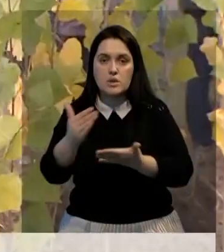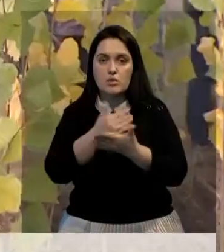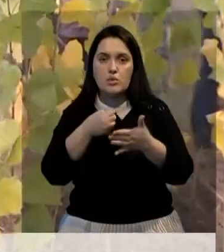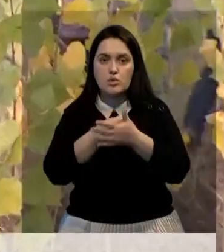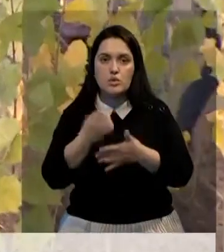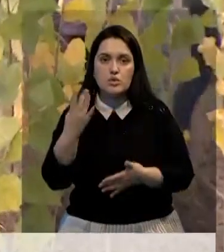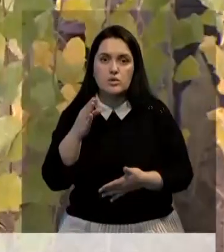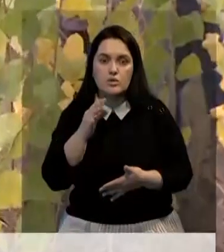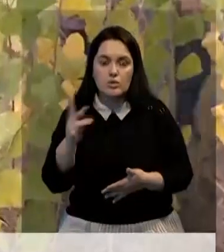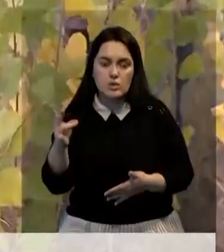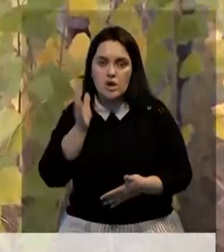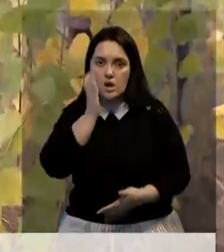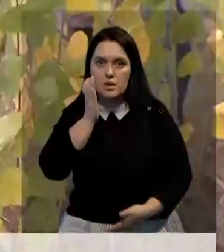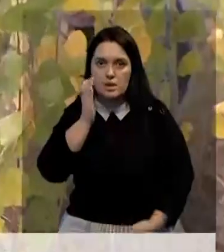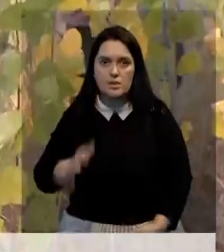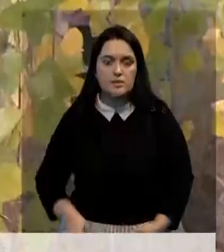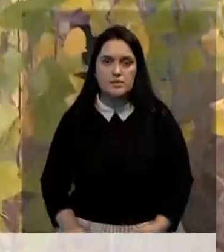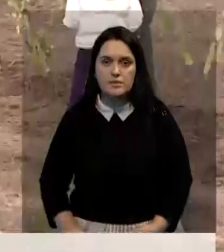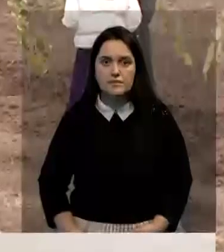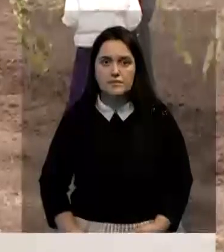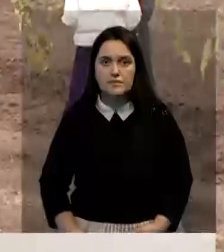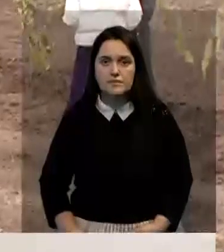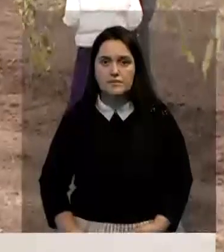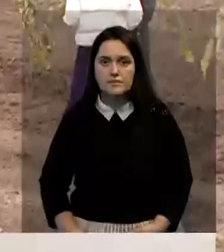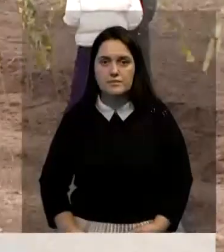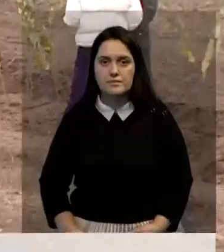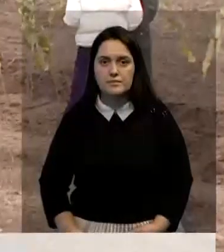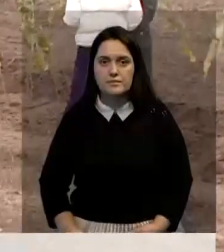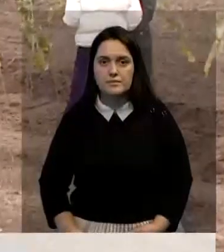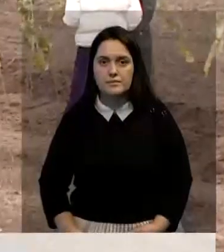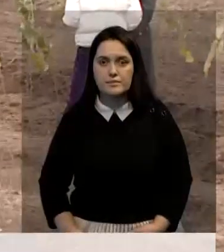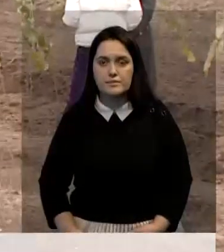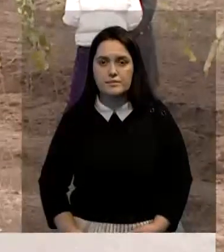до 4 тонн орехов карандаш минаекого сержан жубабаев Хабар 24 Алматы